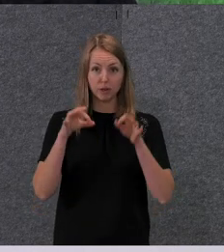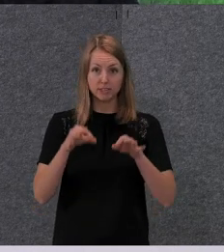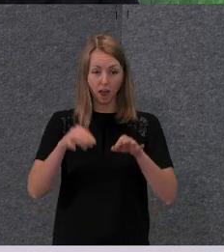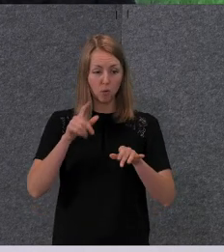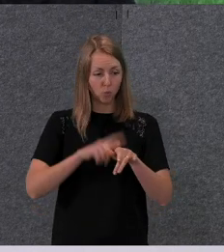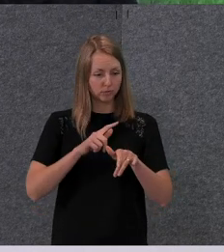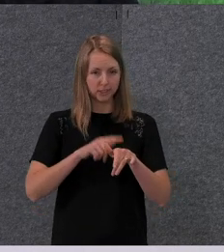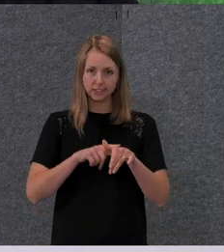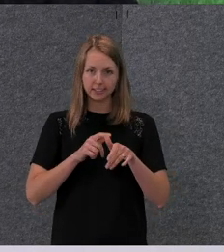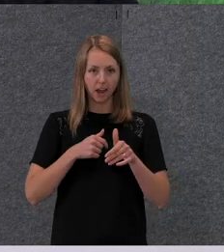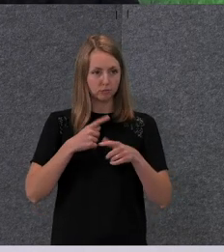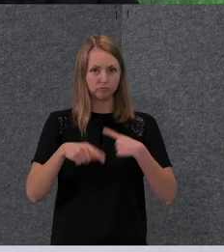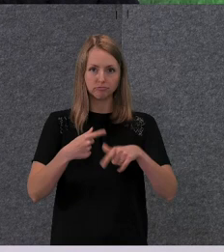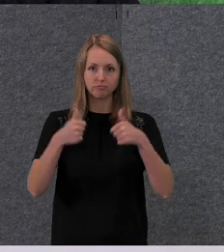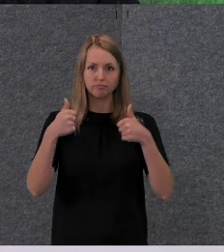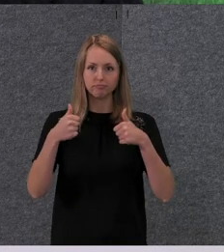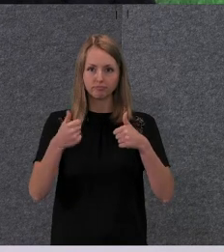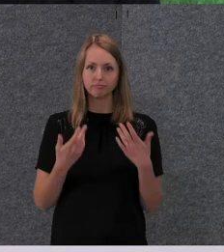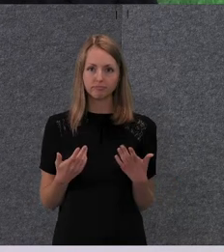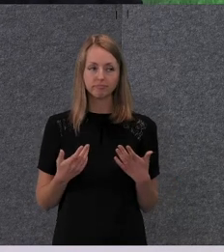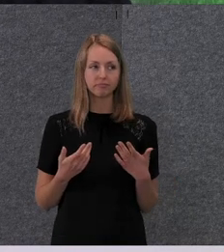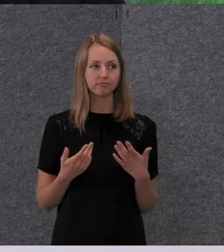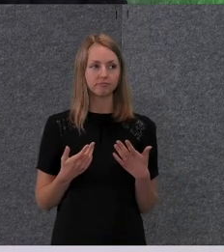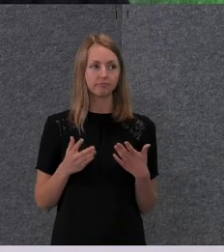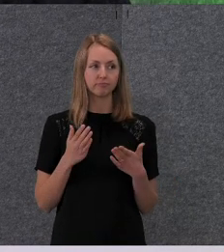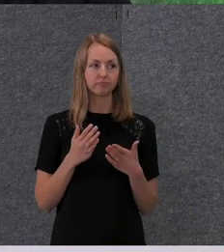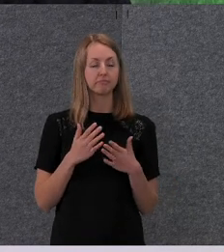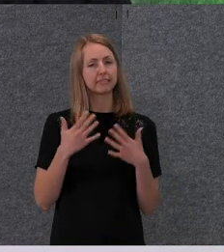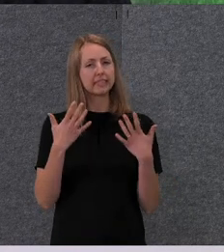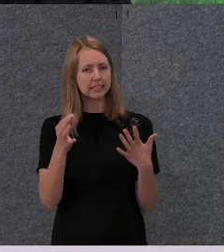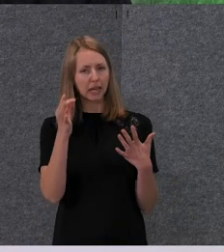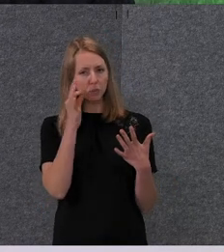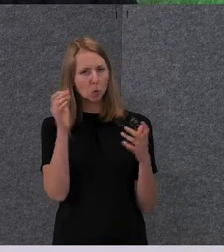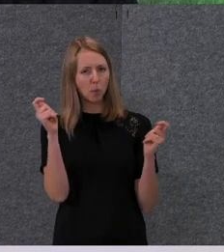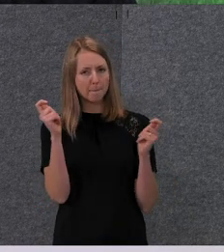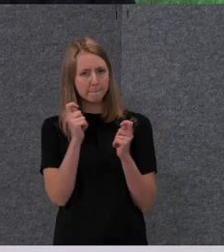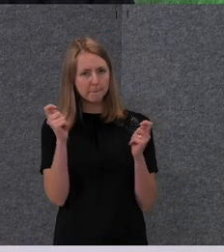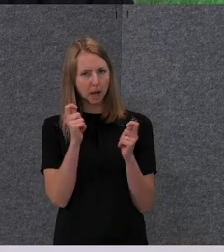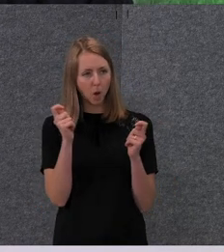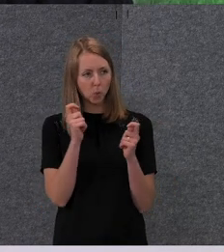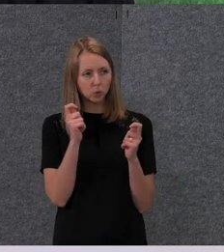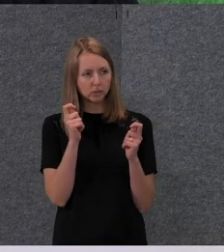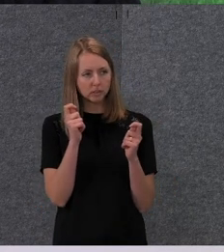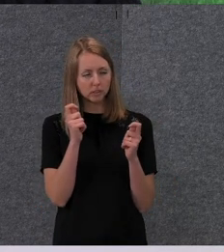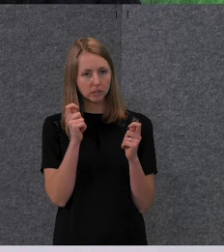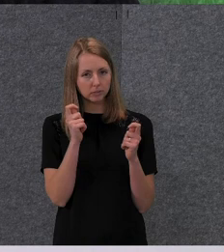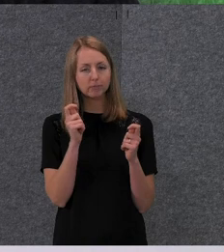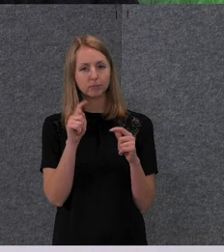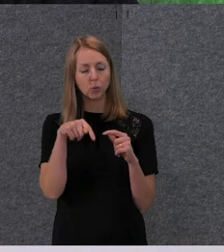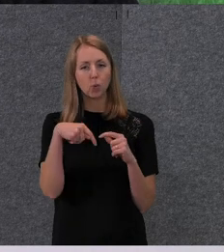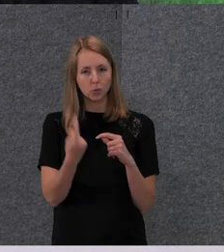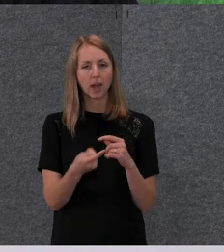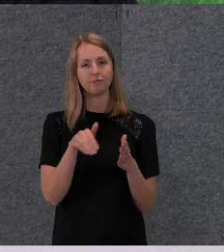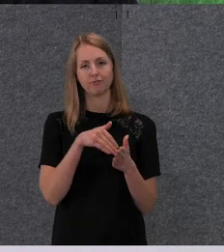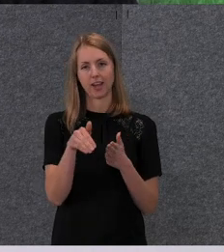den Zeitplan gekommen und würden jetzt ganz kurz 10 Minuten Pause machen. Nach einer 10-minütigen Pause geht es